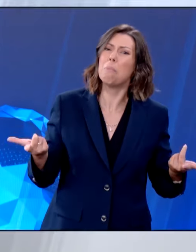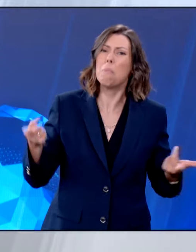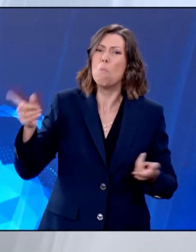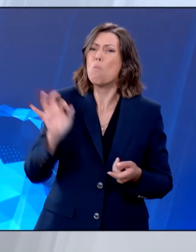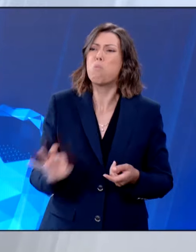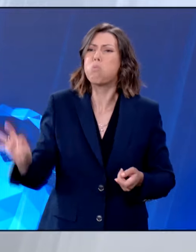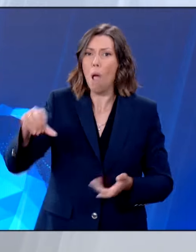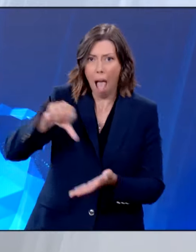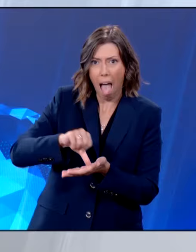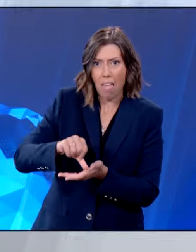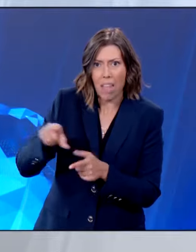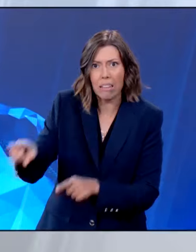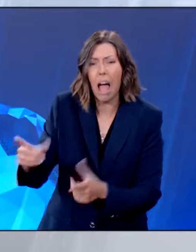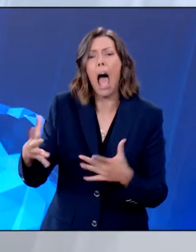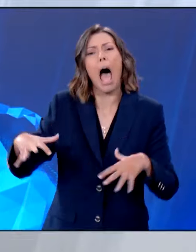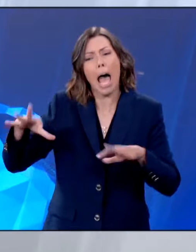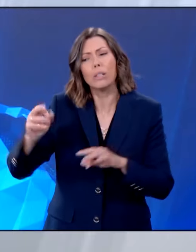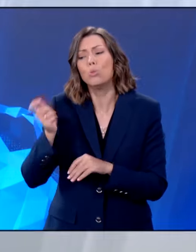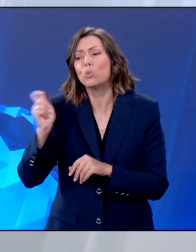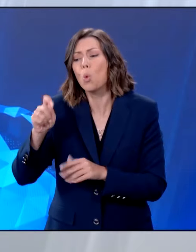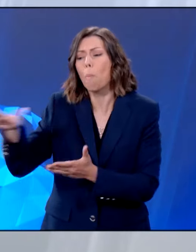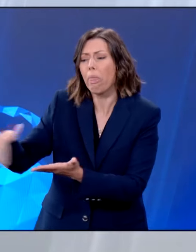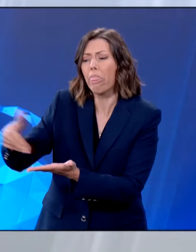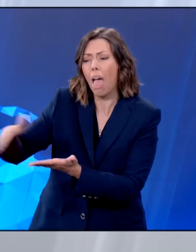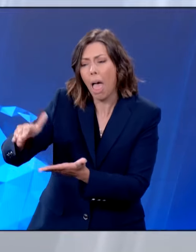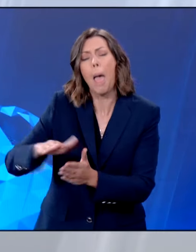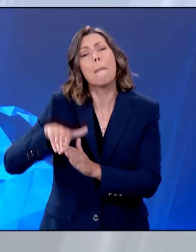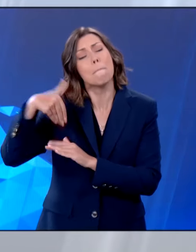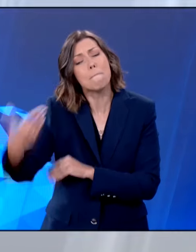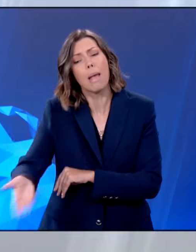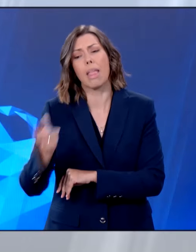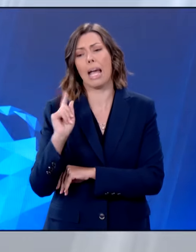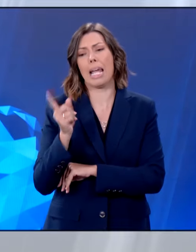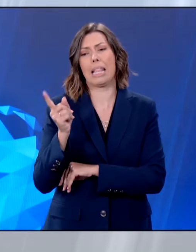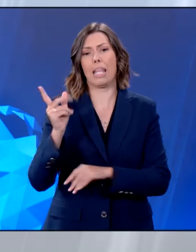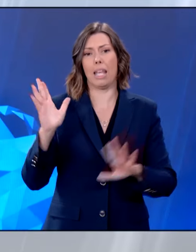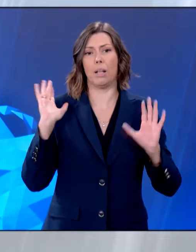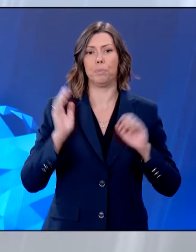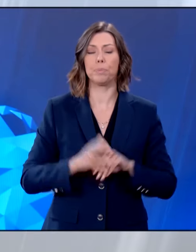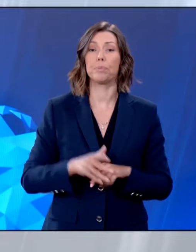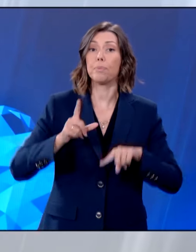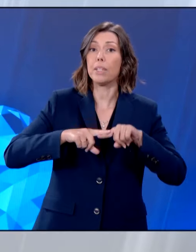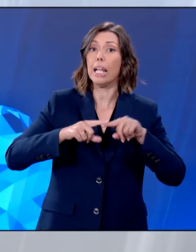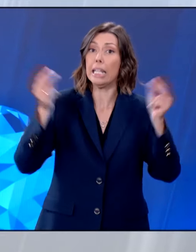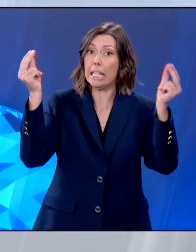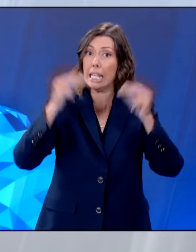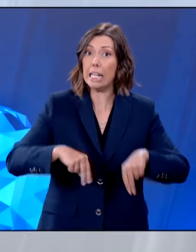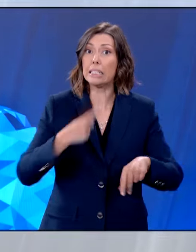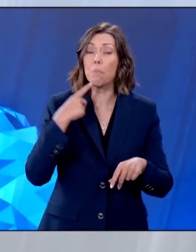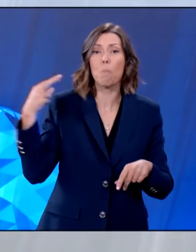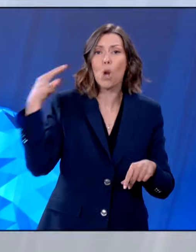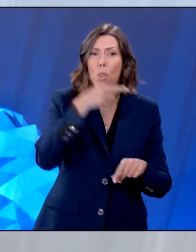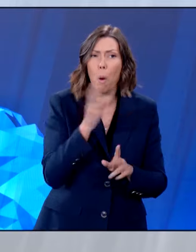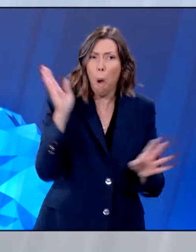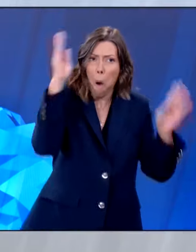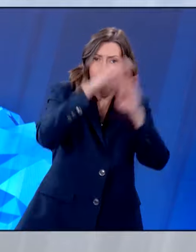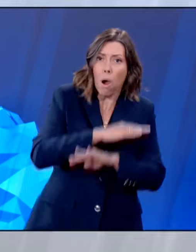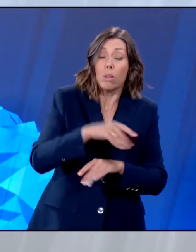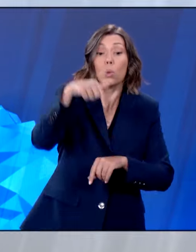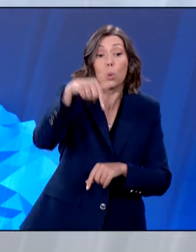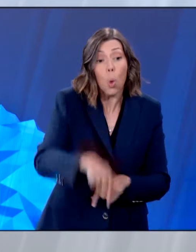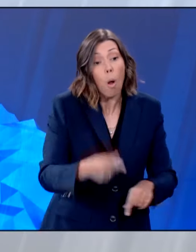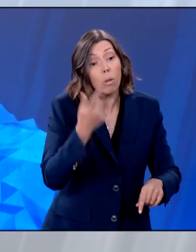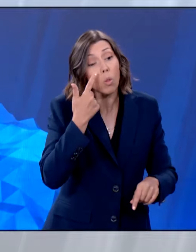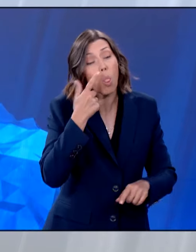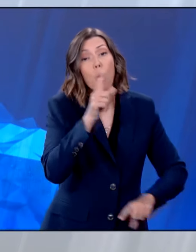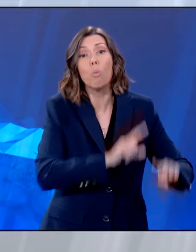αρχή μαζέψει κανένα σκουπίδι. Ο κρυπτόμενος Πρωθυπουργός ας εμφανιστεί για να υποβάλει την παρέτησή του. Υπάρχει ευθύνη σε